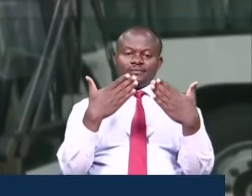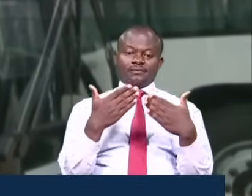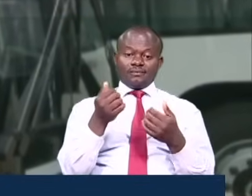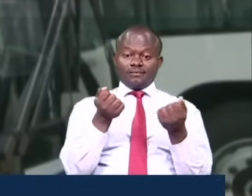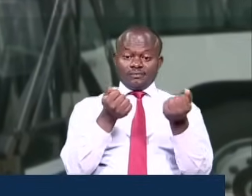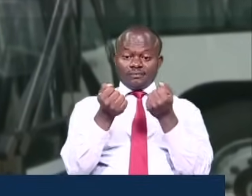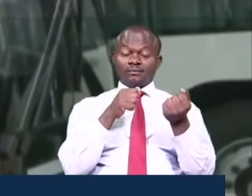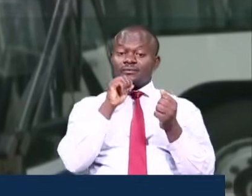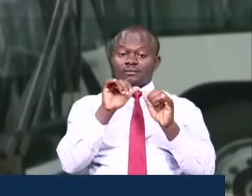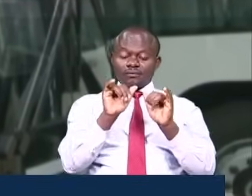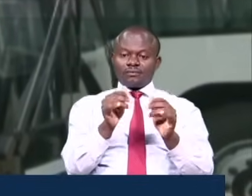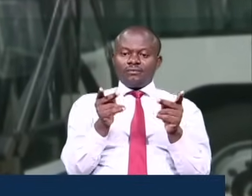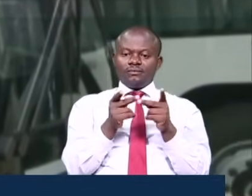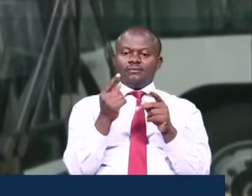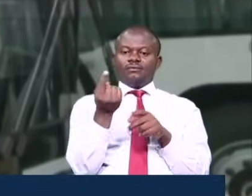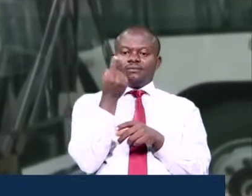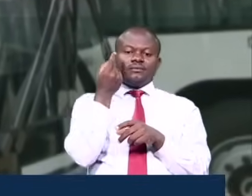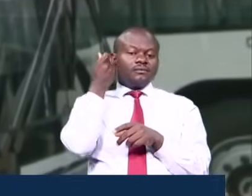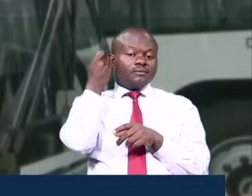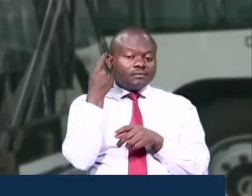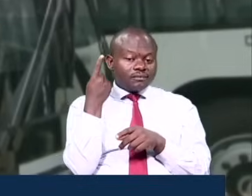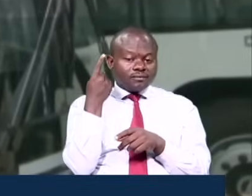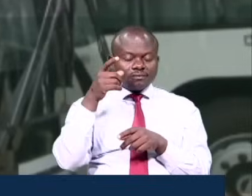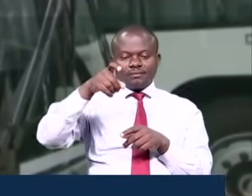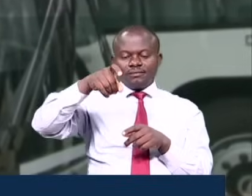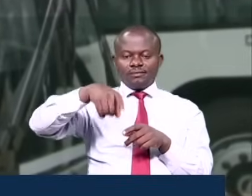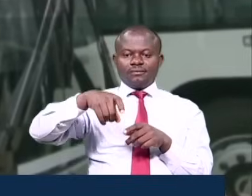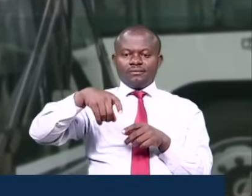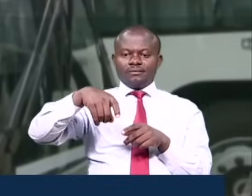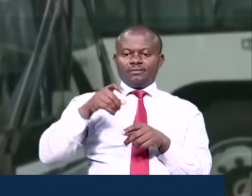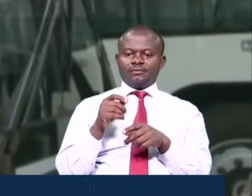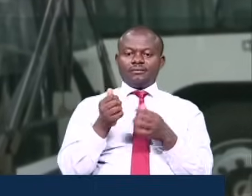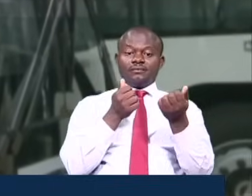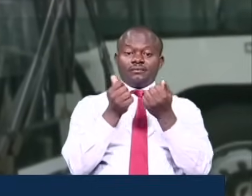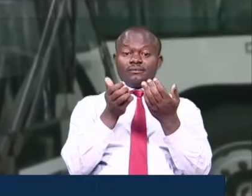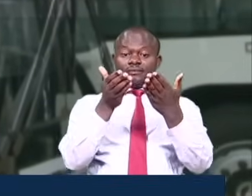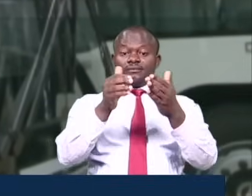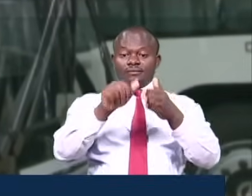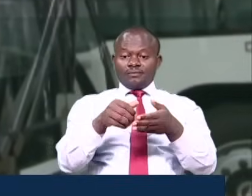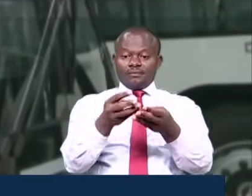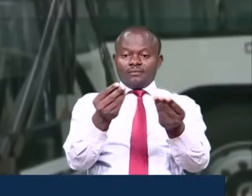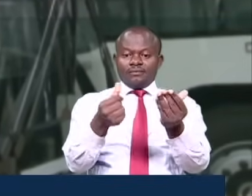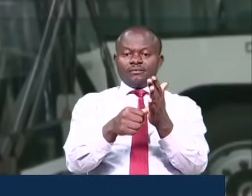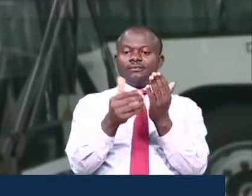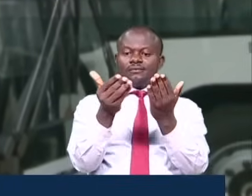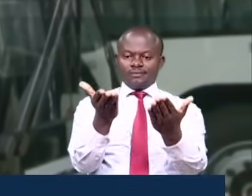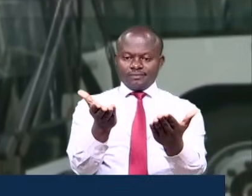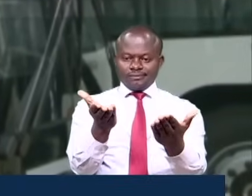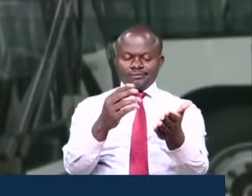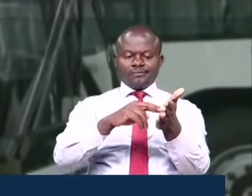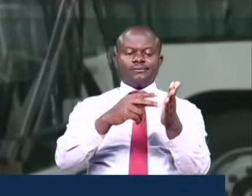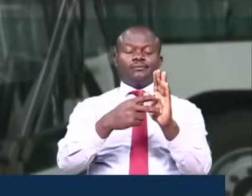itagomba kuguma kuri rinye imwe bivuze yuko izo modoka zihari zibasha gukemura ibibazo bihari bivuze